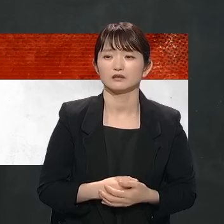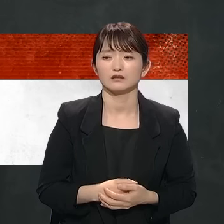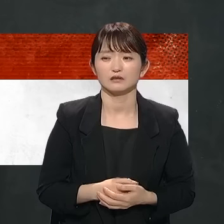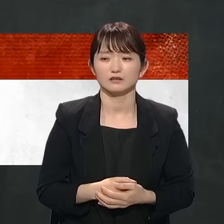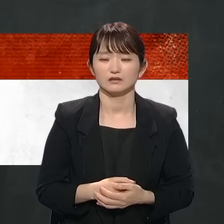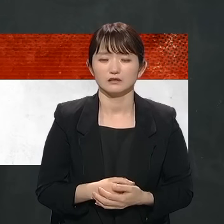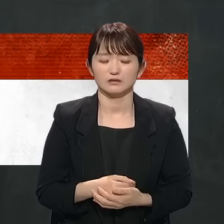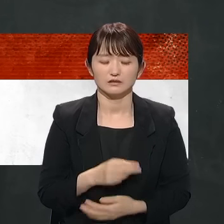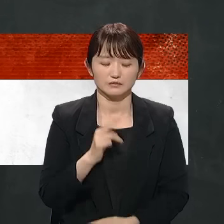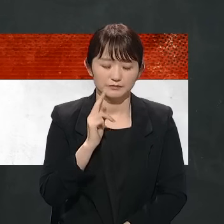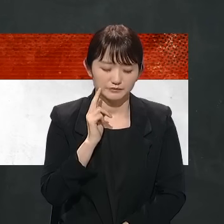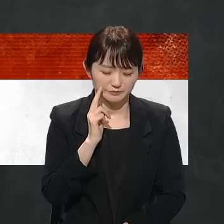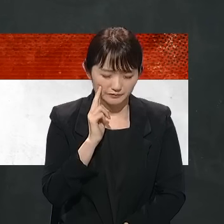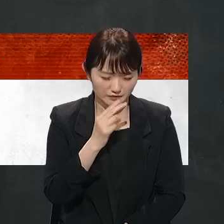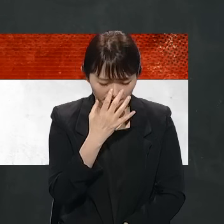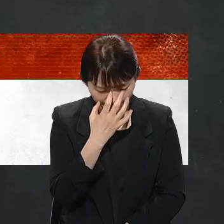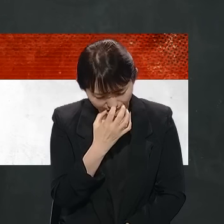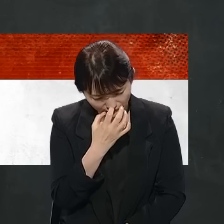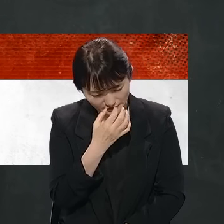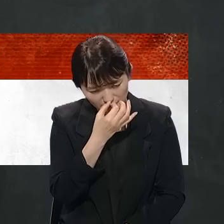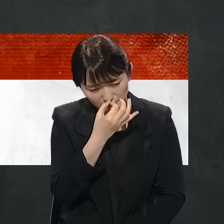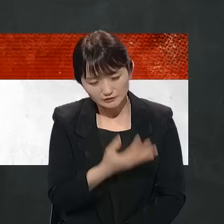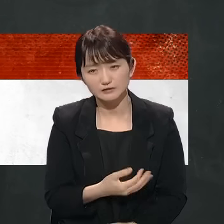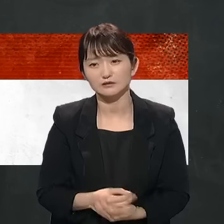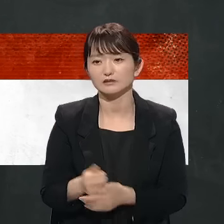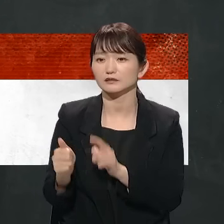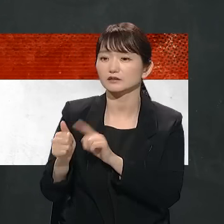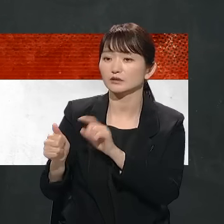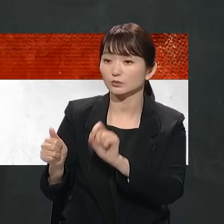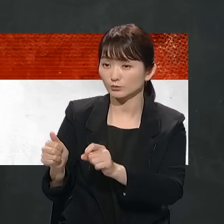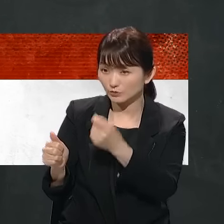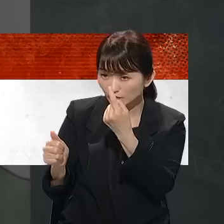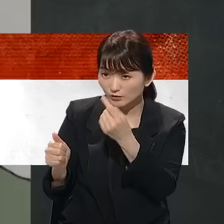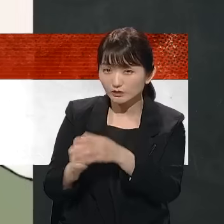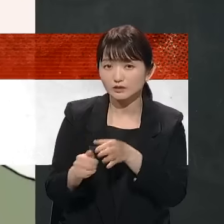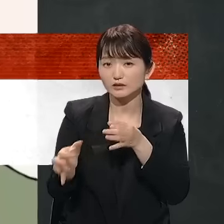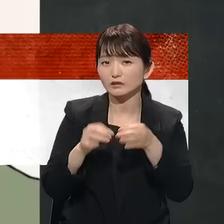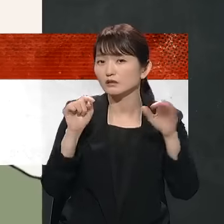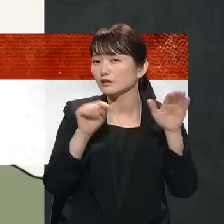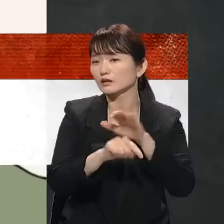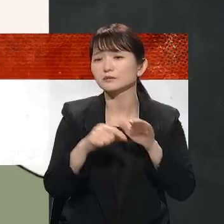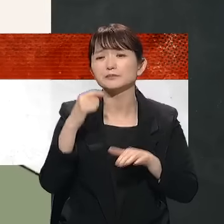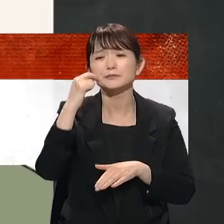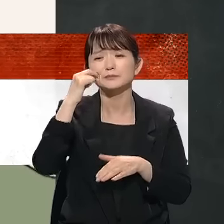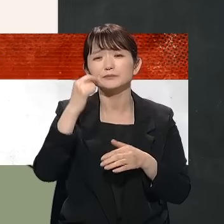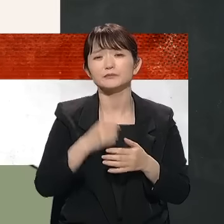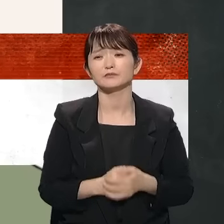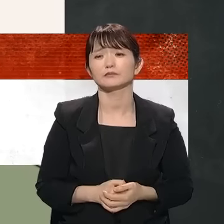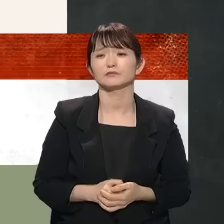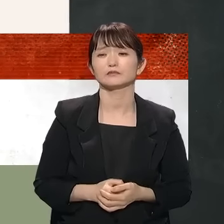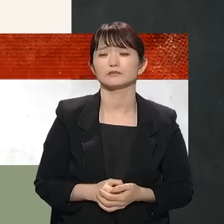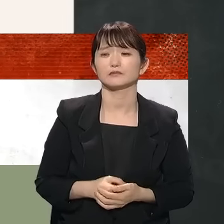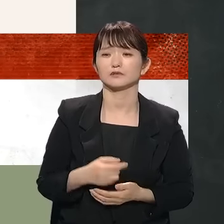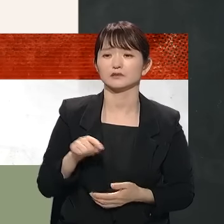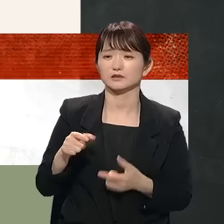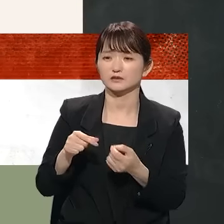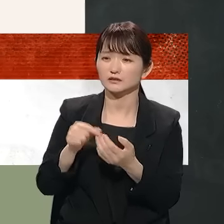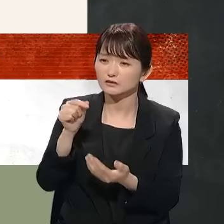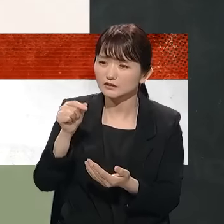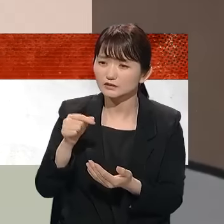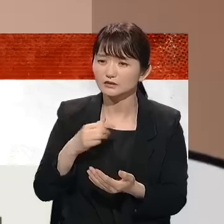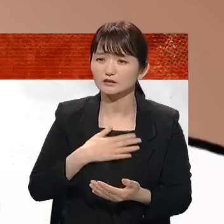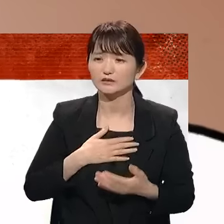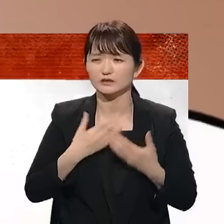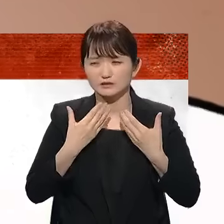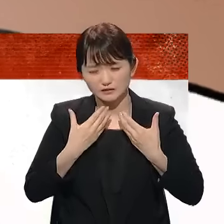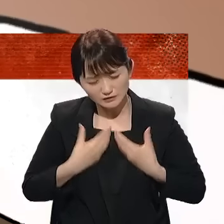쫓겨졌다는 게 너무 힘들었어요. 저 아이 하나로 인해 가게도 못 가고 그런 선택을 한 저에 대한 실망감과